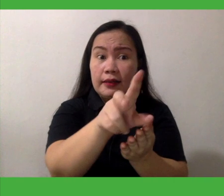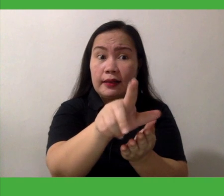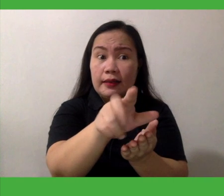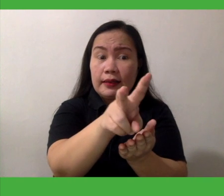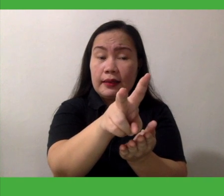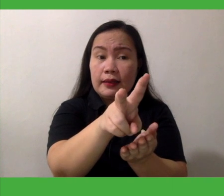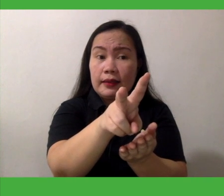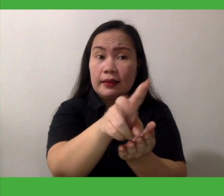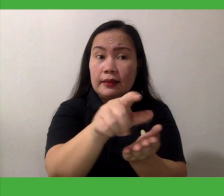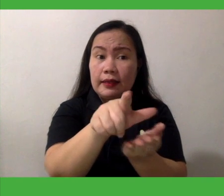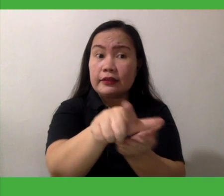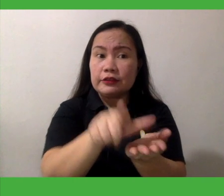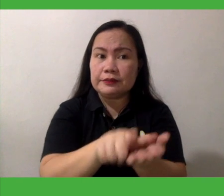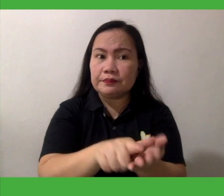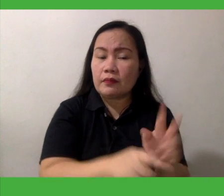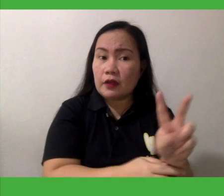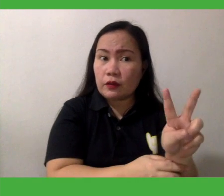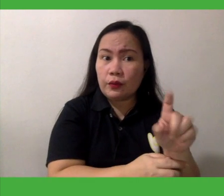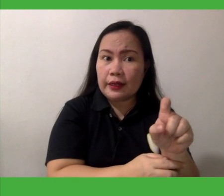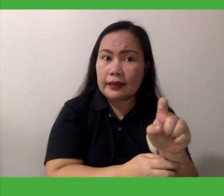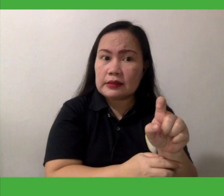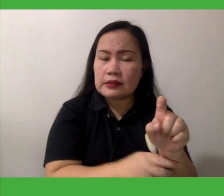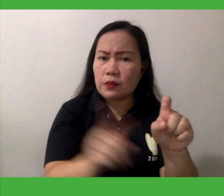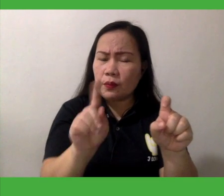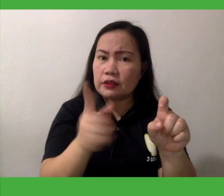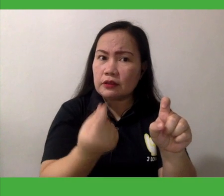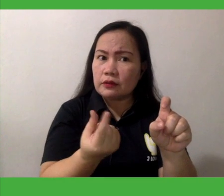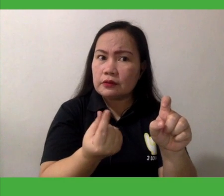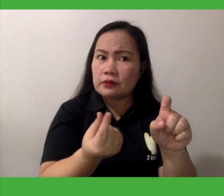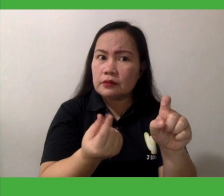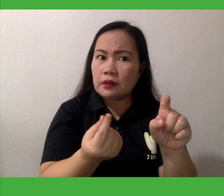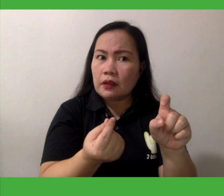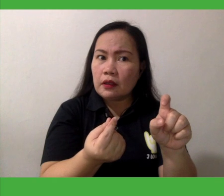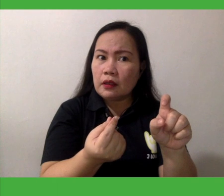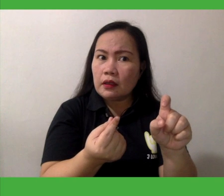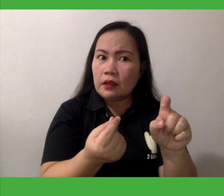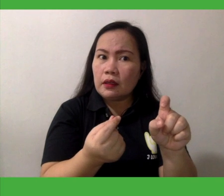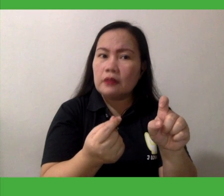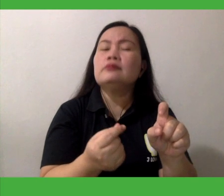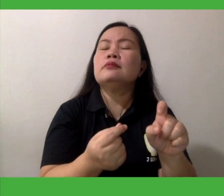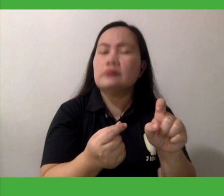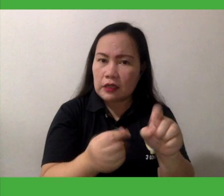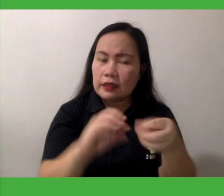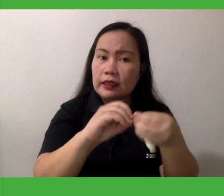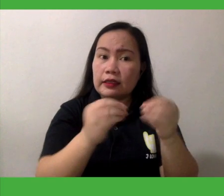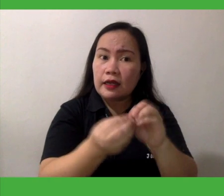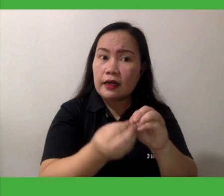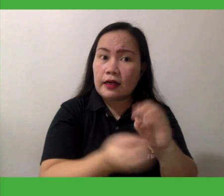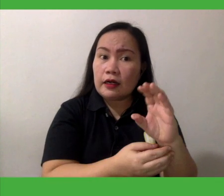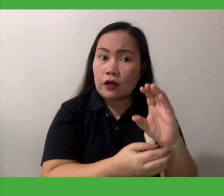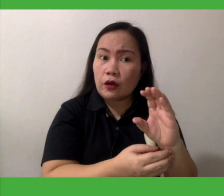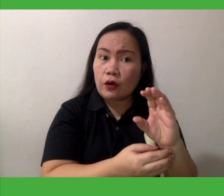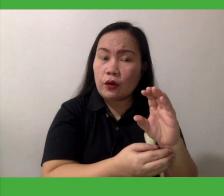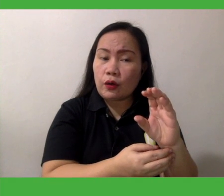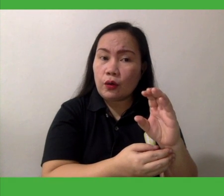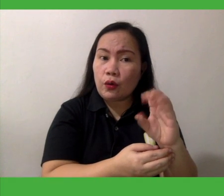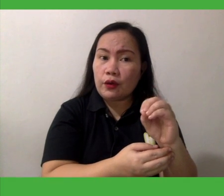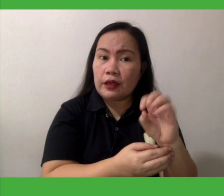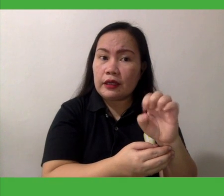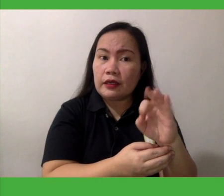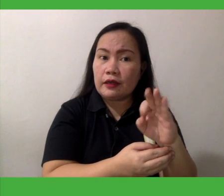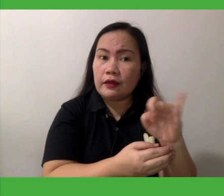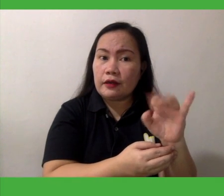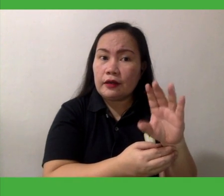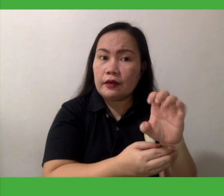Okay? So, ito yung variable. So, anong gagawin natin dito? So, the numerical coefficient is 2. The